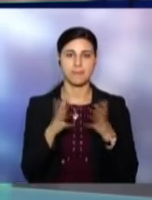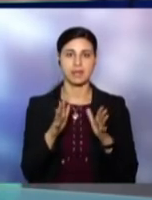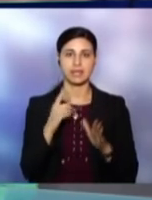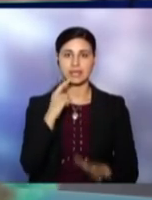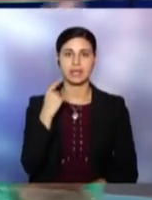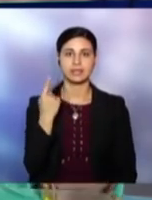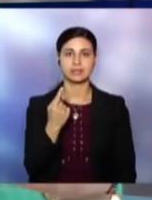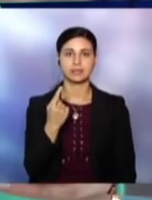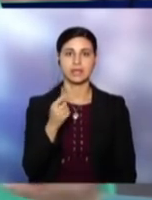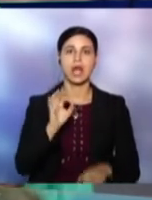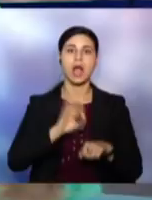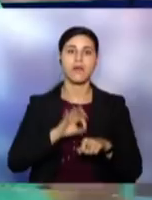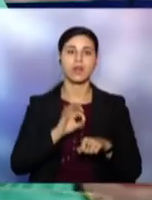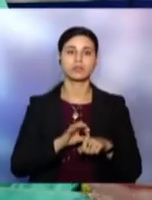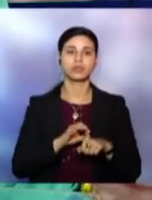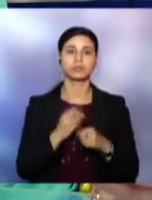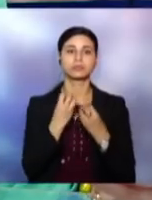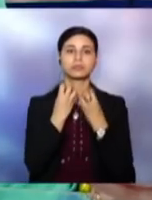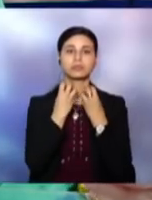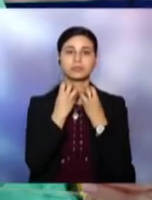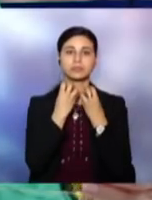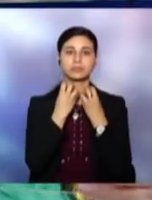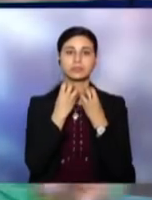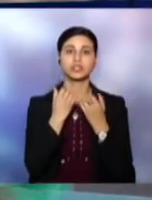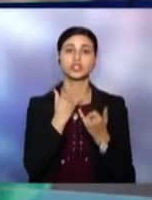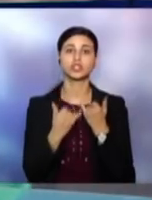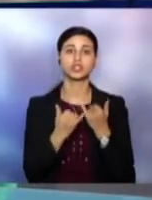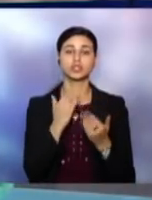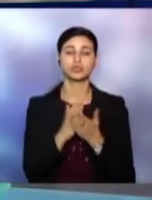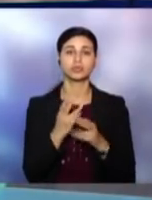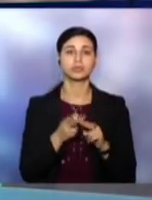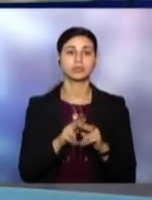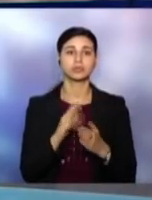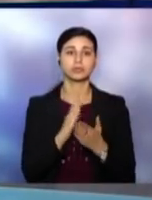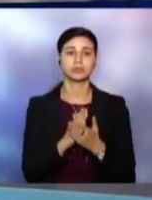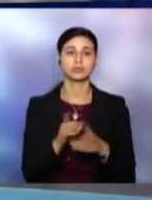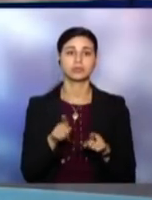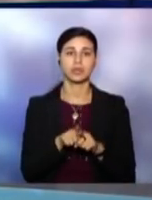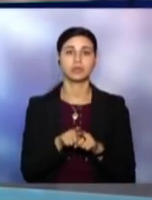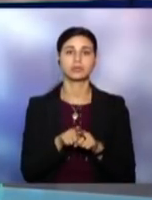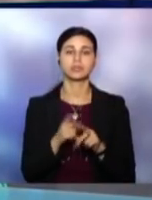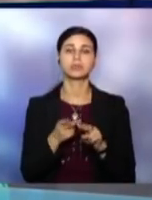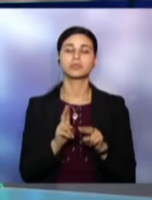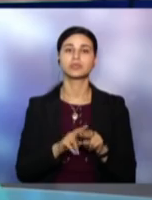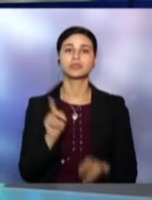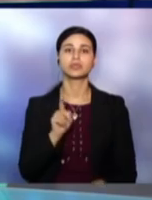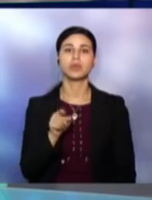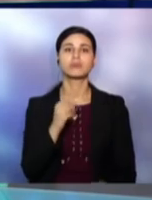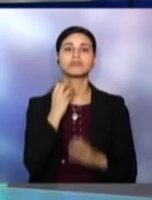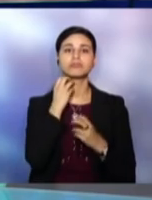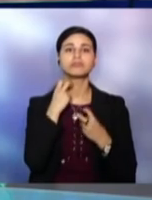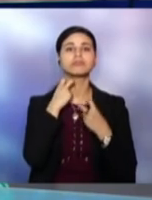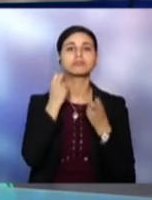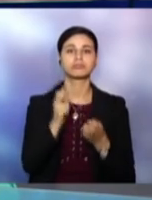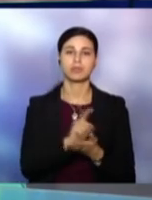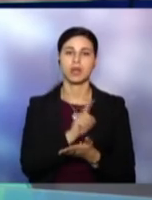წლიურად ავადმყოფობს ჩირქოვანი ტონზილიტით, ეს არის ერთ-ერთი, ვთქვათ, ჩვენება იმისთვის, რომ ტონზილექტომიაზე